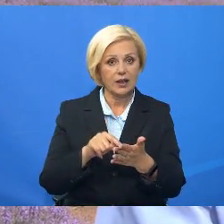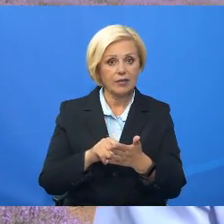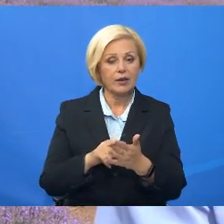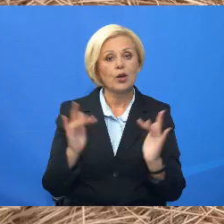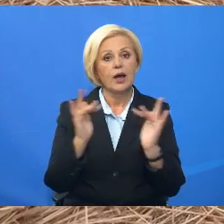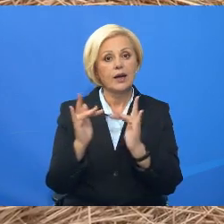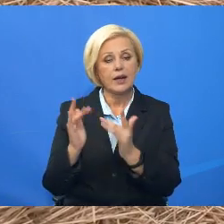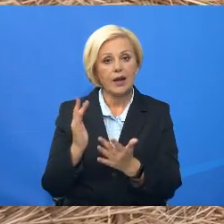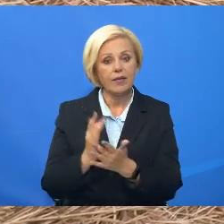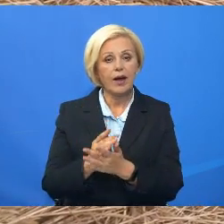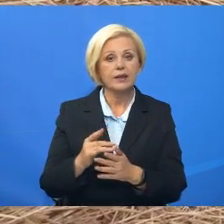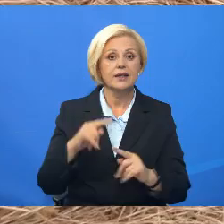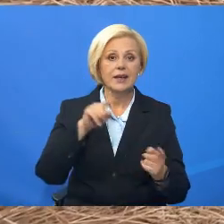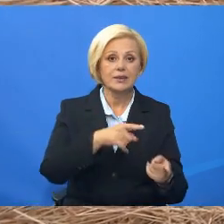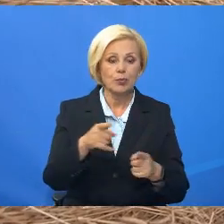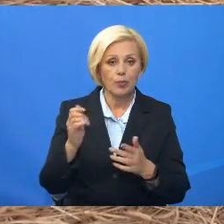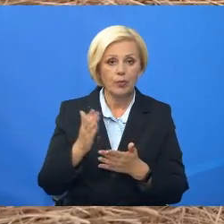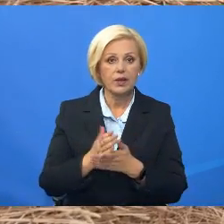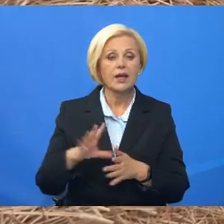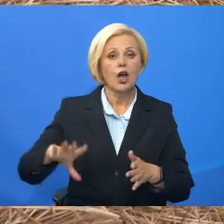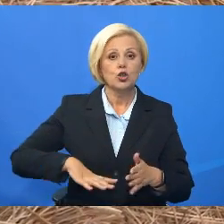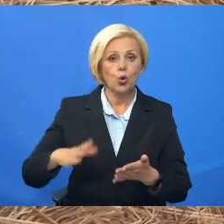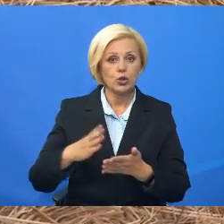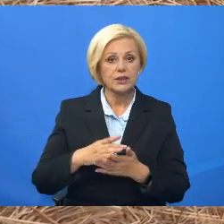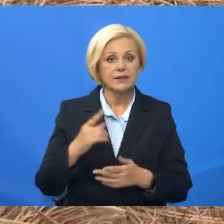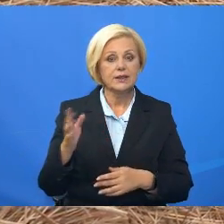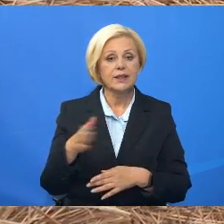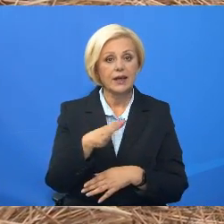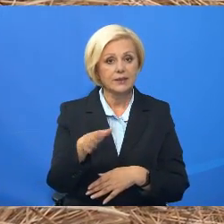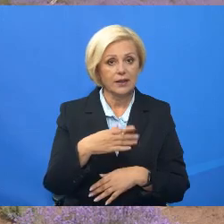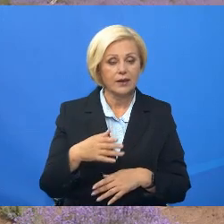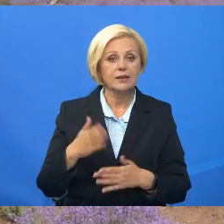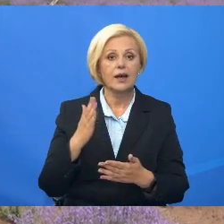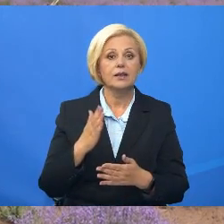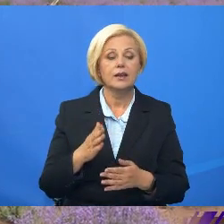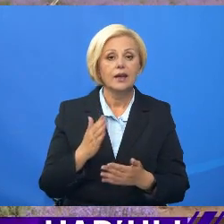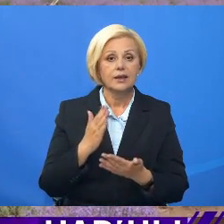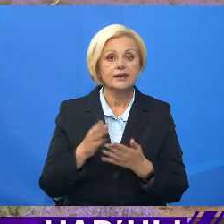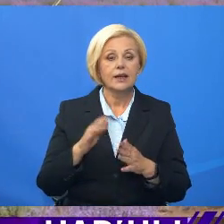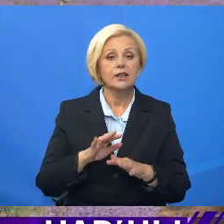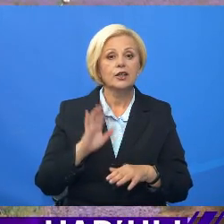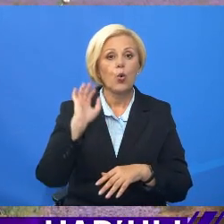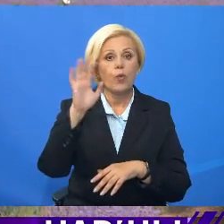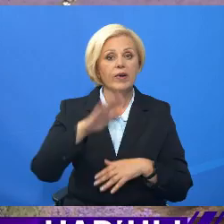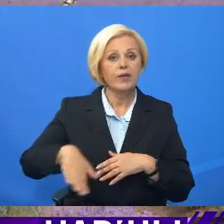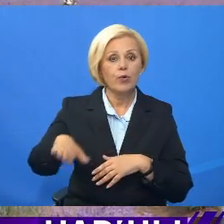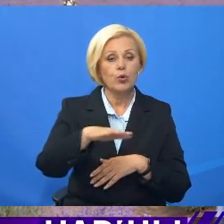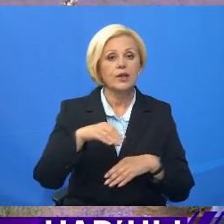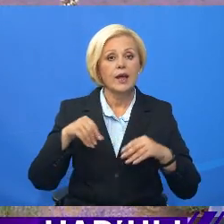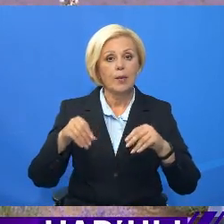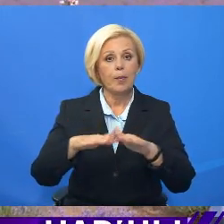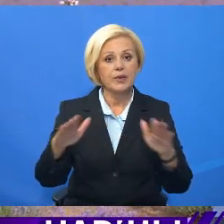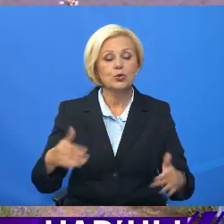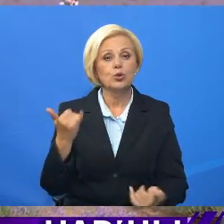кроватик, мангал, лошади для катания или детей есть. Сделали вот волейбольную площадку, песочницу для